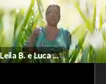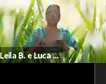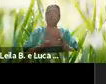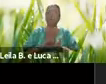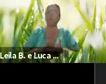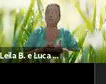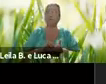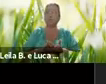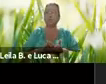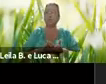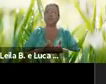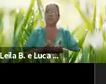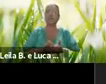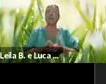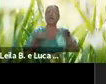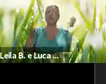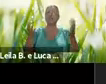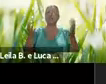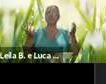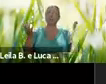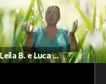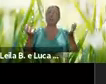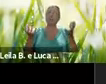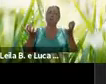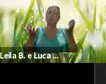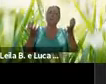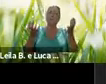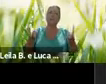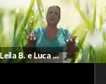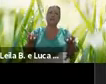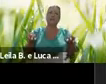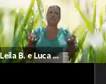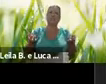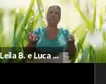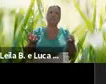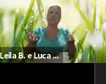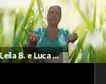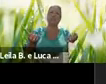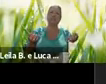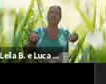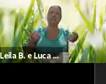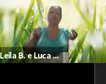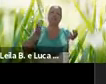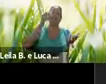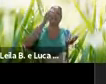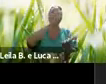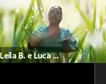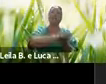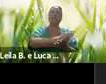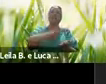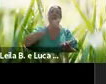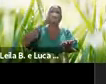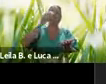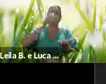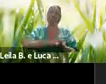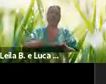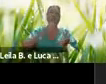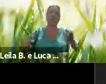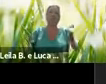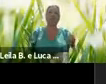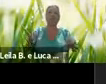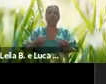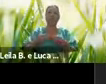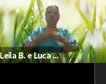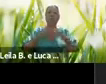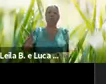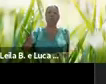cosa in tutti i posti, immaginiamo quanto è condensato questa energia. E nella casa, nei grandi centri,